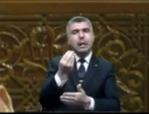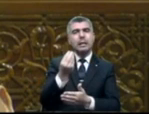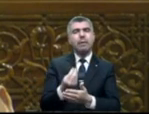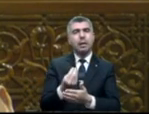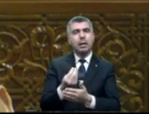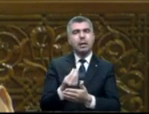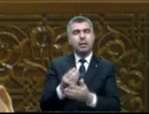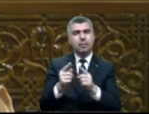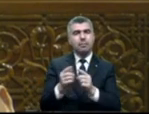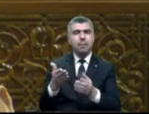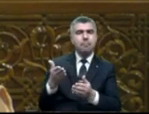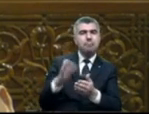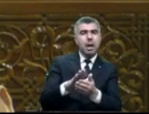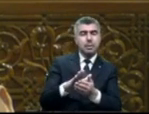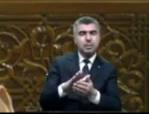الخميس